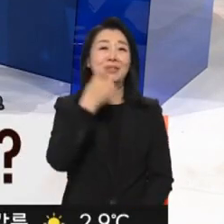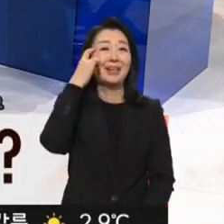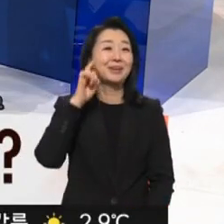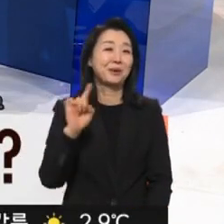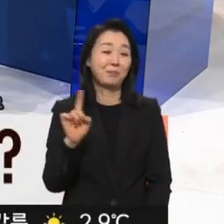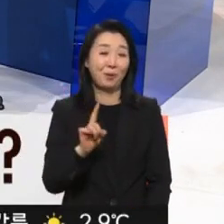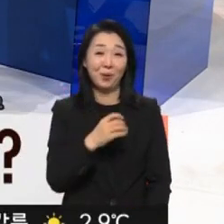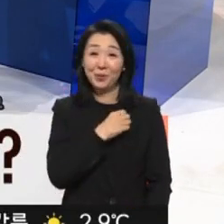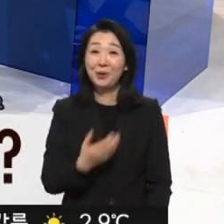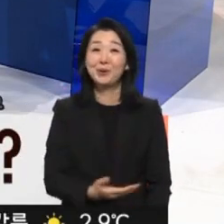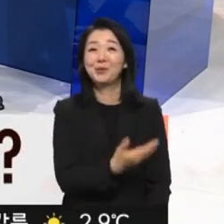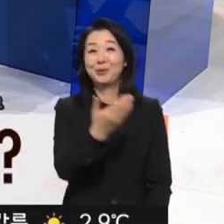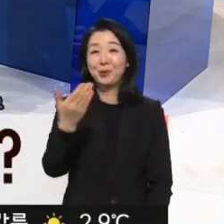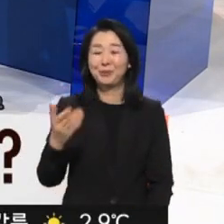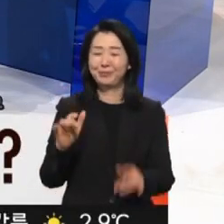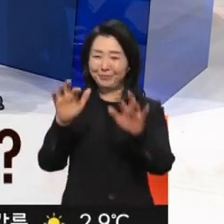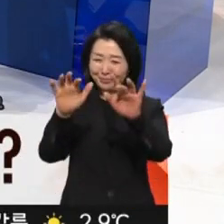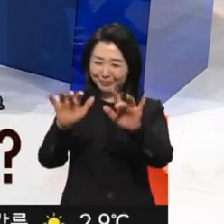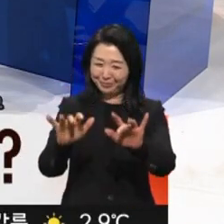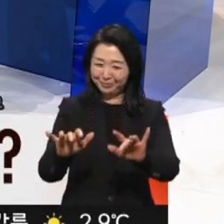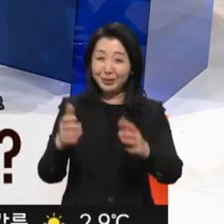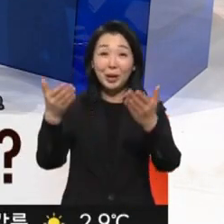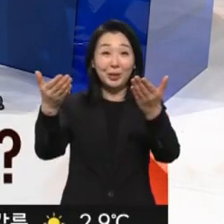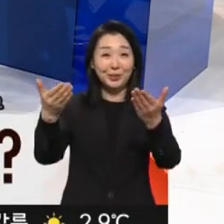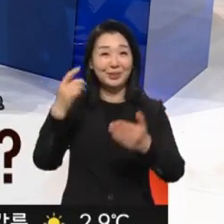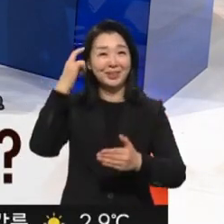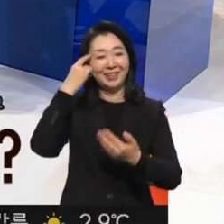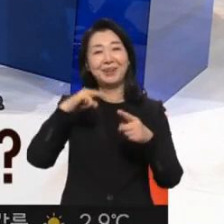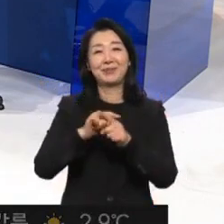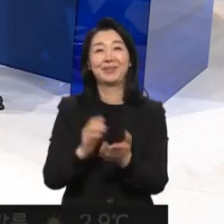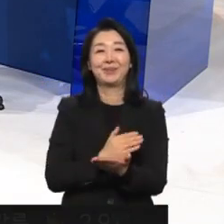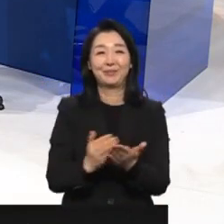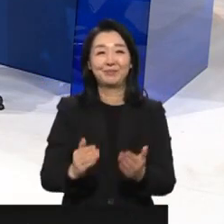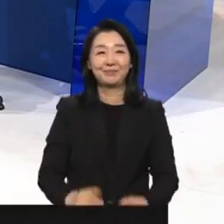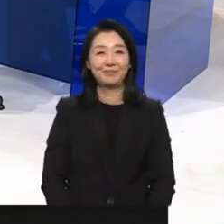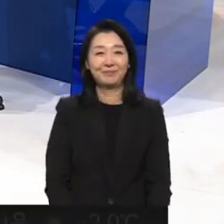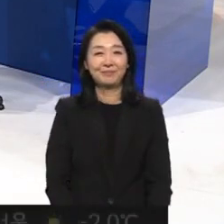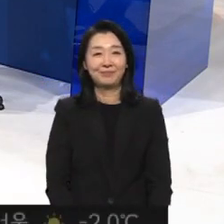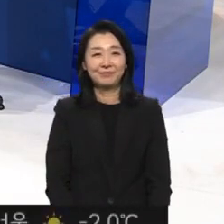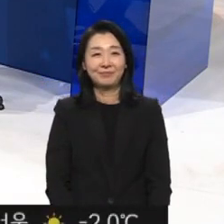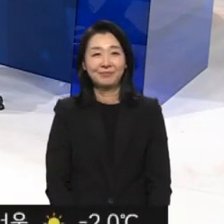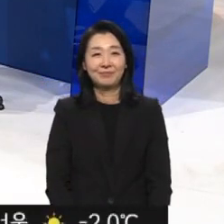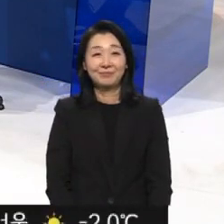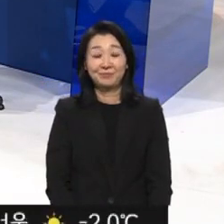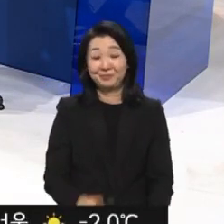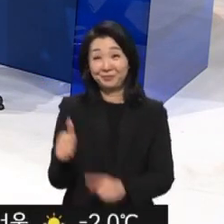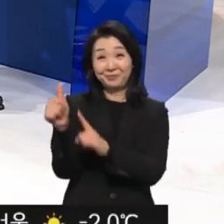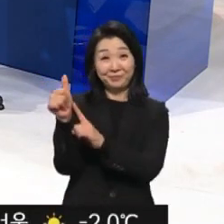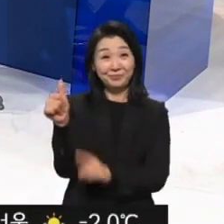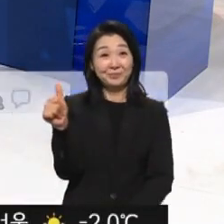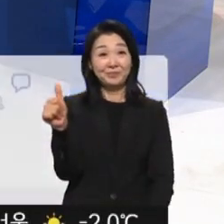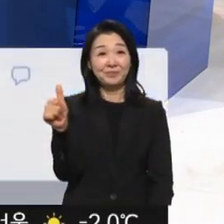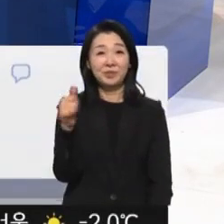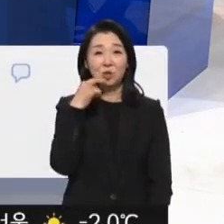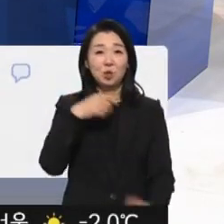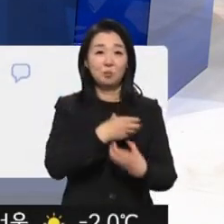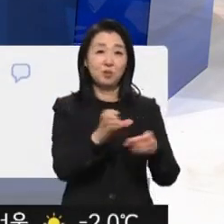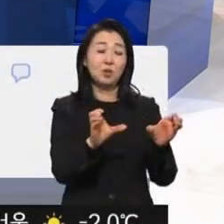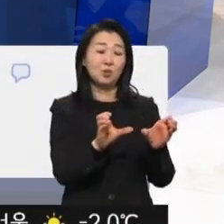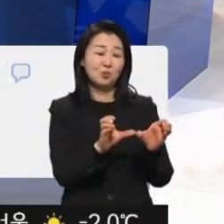이었는데요. 정의원분들께서 실시간으로 올려주시는 생각 함께 나눠보겠습니다. 네, 먼저 볼프강님,